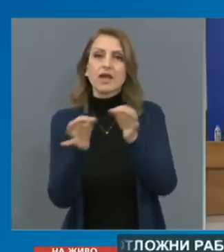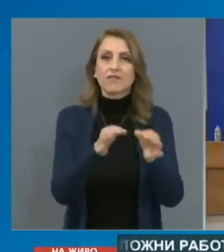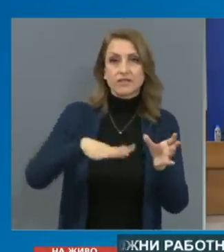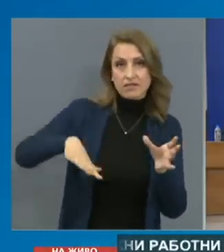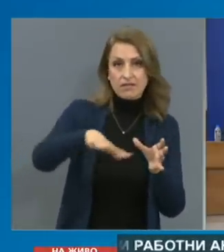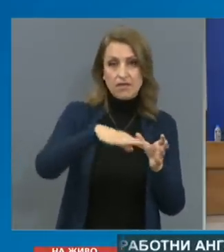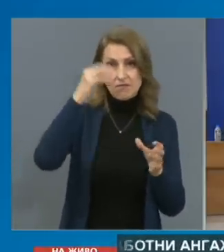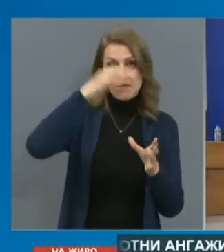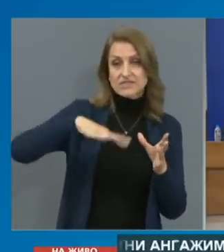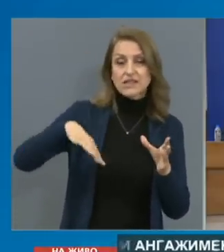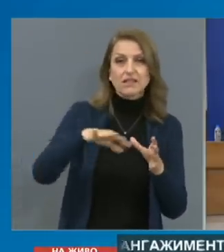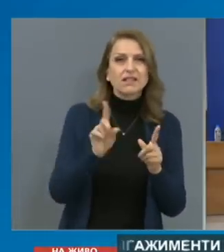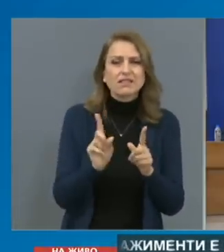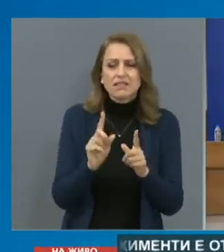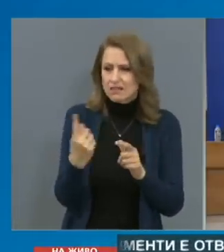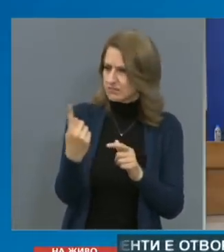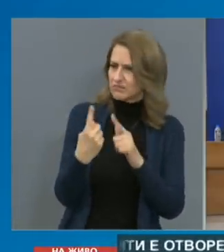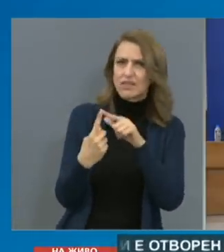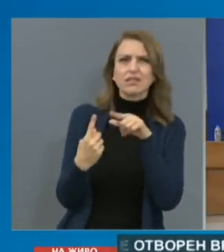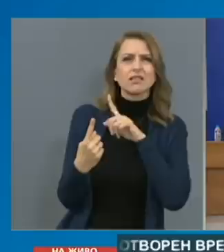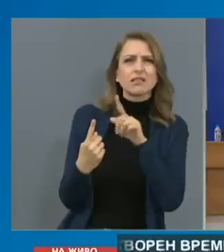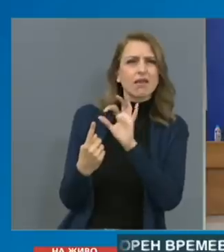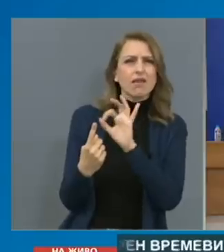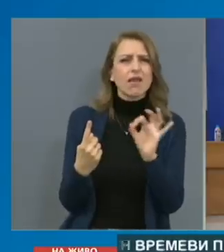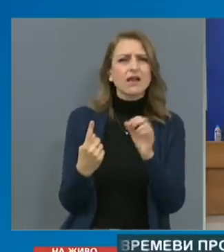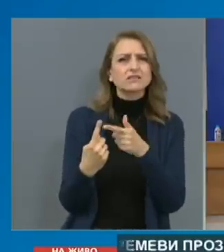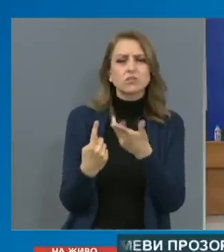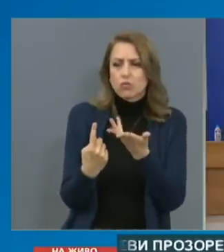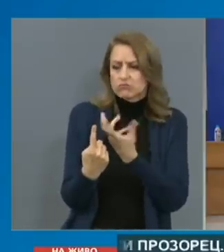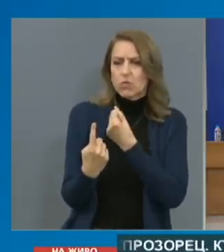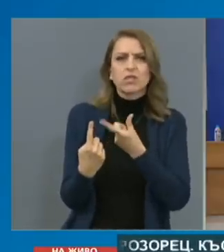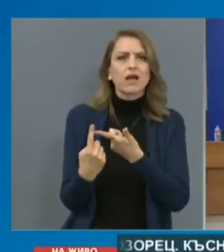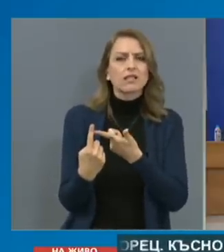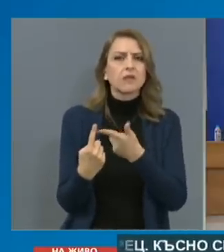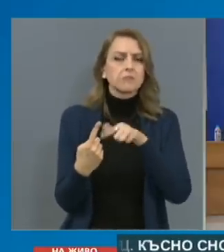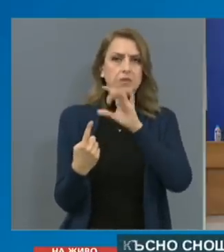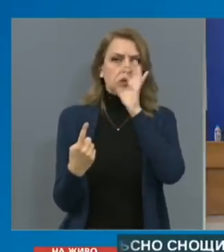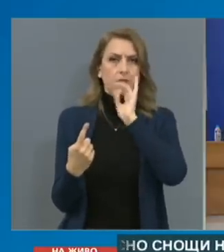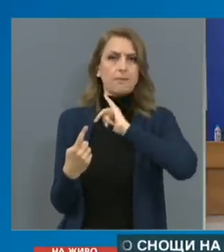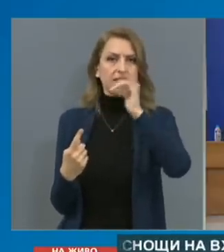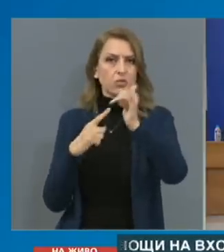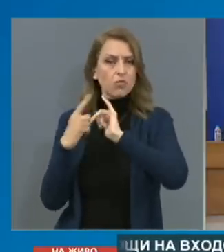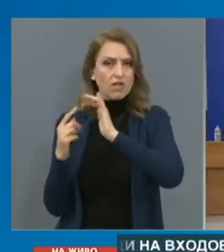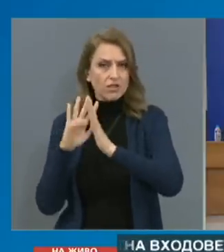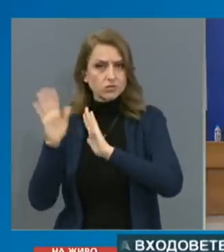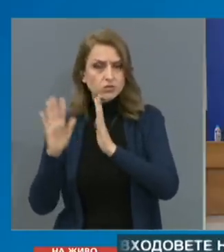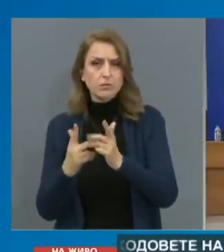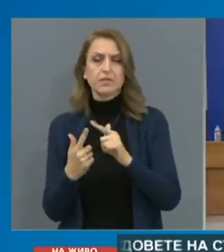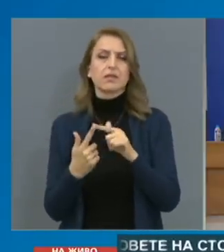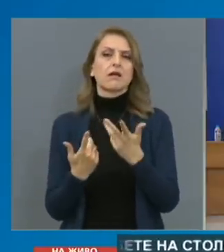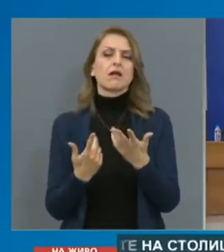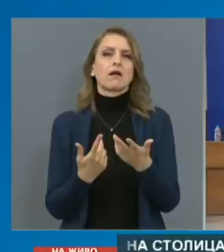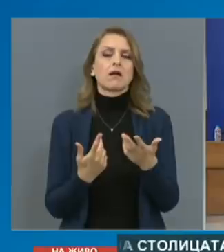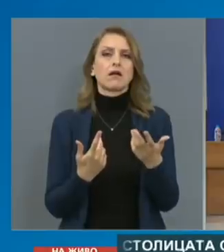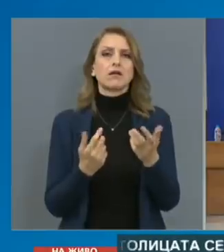такива случаи, за които не е ясно, които нямат ясна връзка, например, не са пътували от страни с широко разпространение